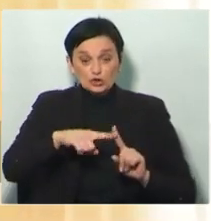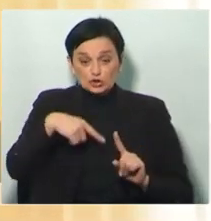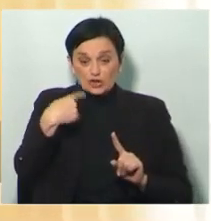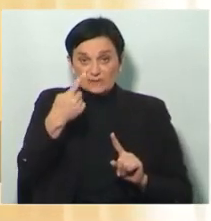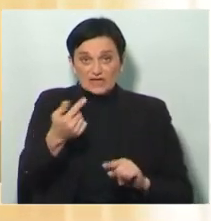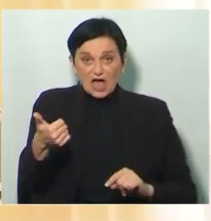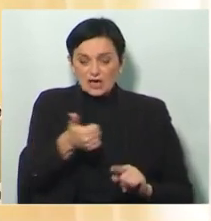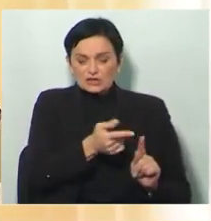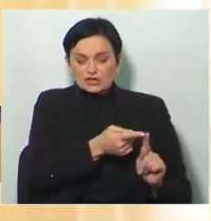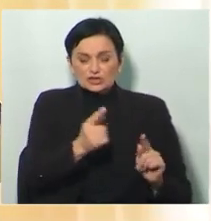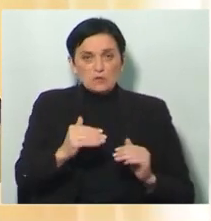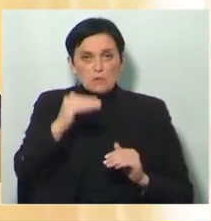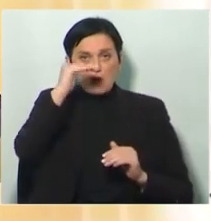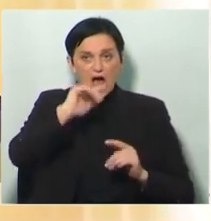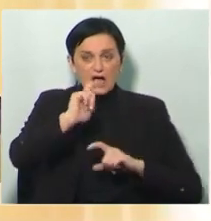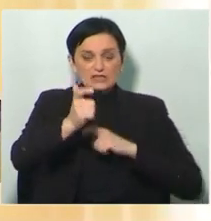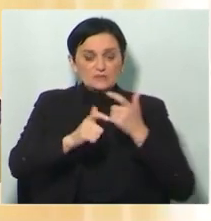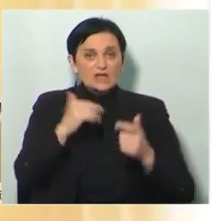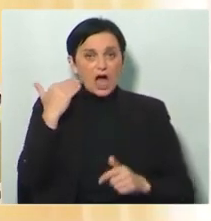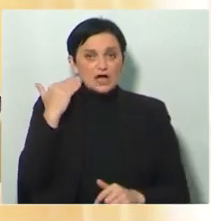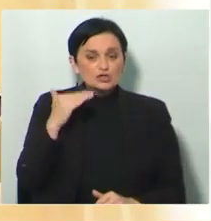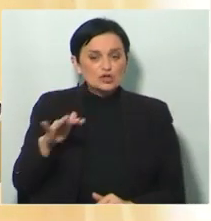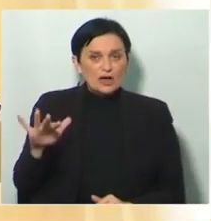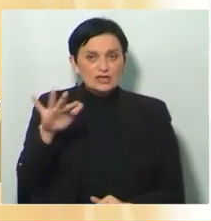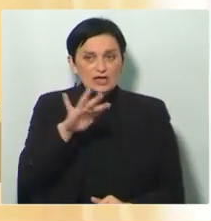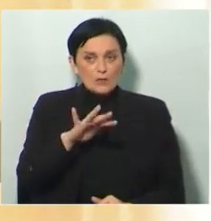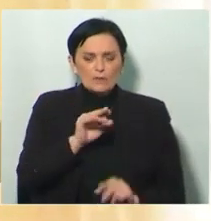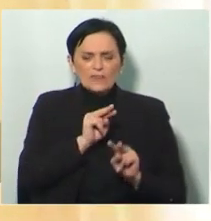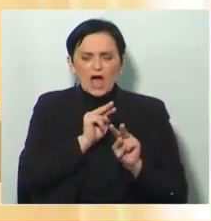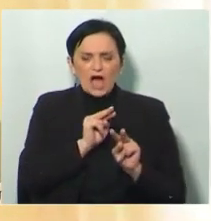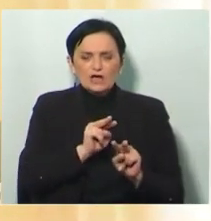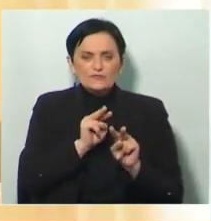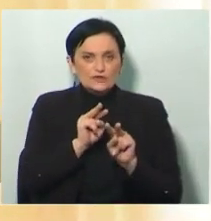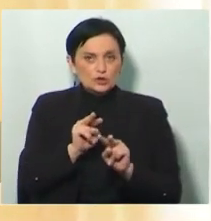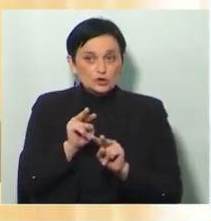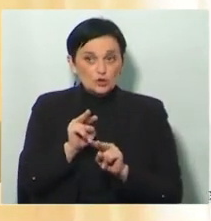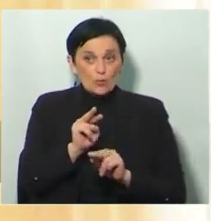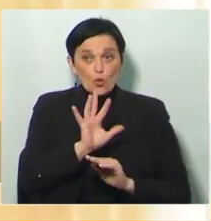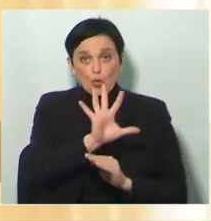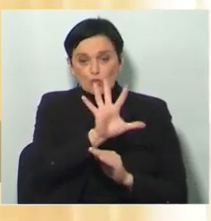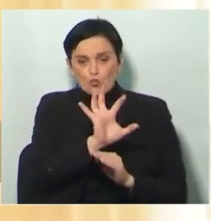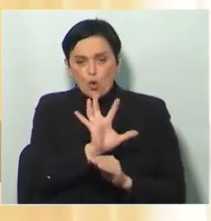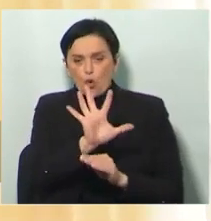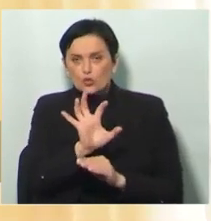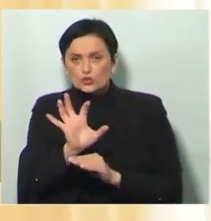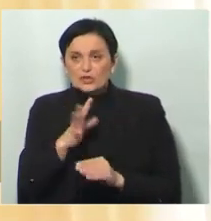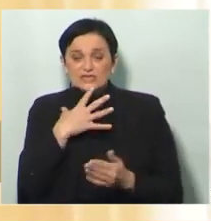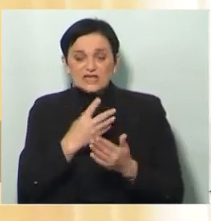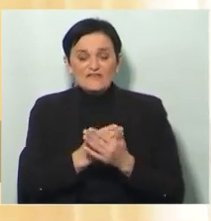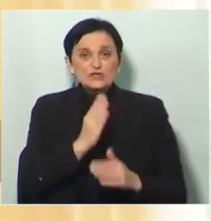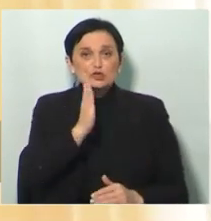კვირის განმავლობაში მაღალმთიან აჭარაში აკვირდებოდნენ და ფოტოფილზე აღბეჭდავდნენ თავიანთი